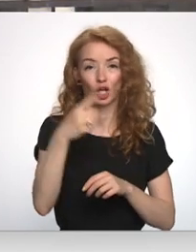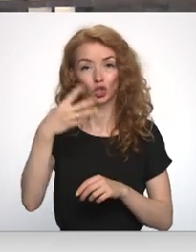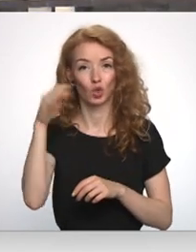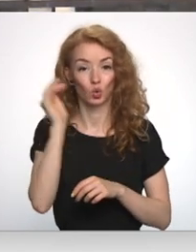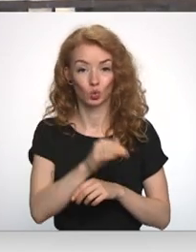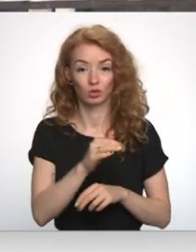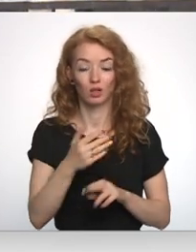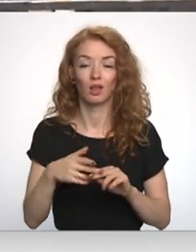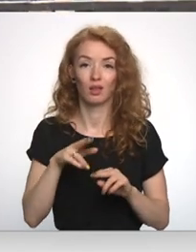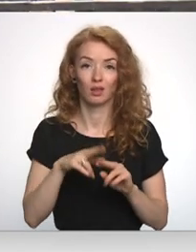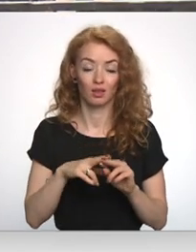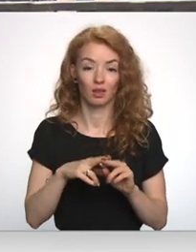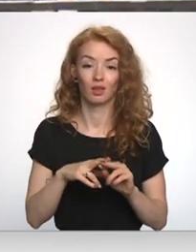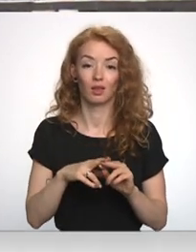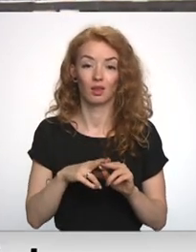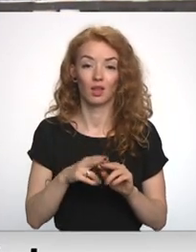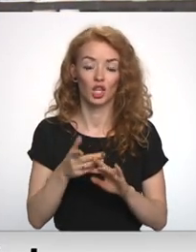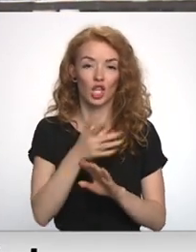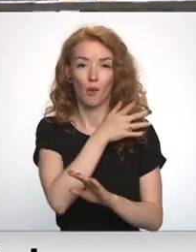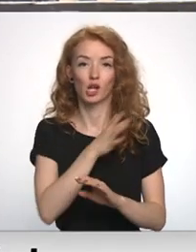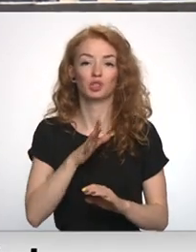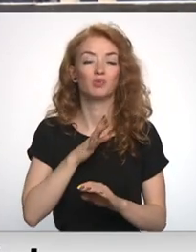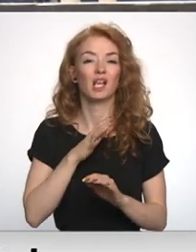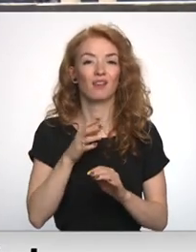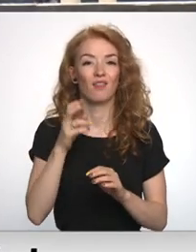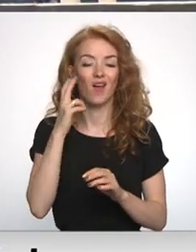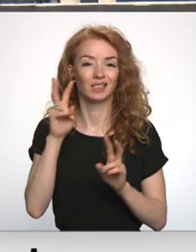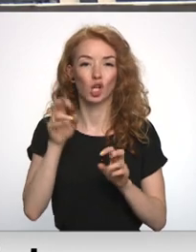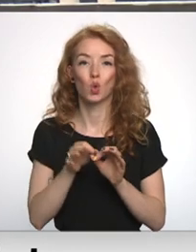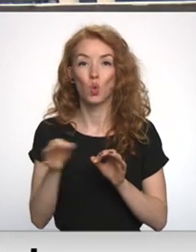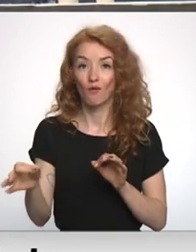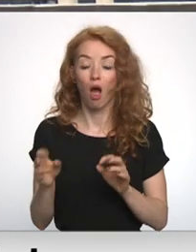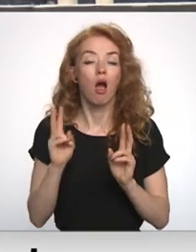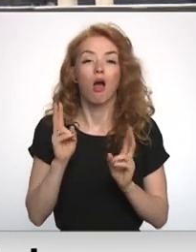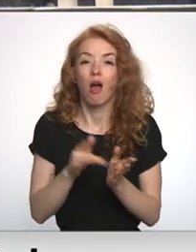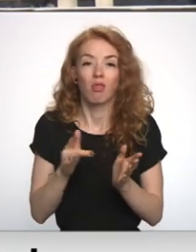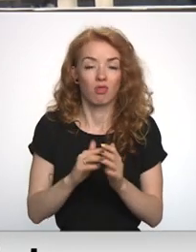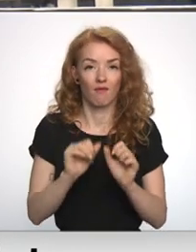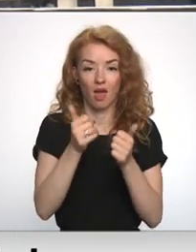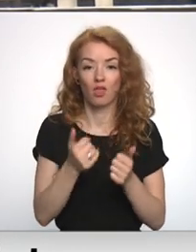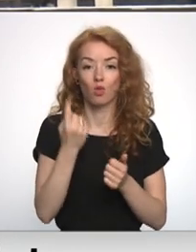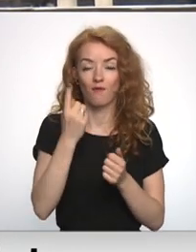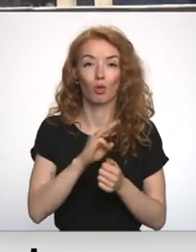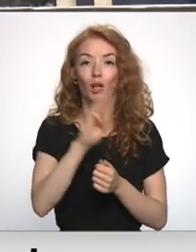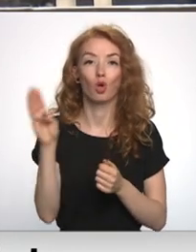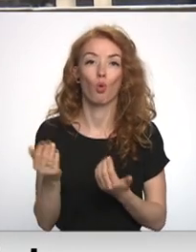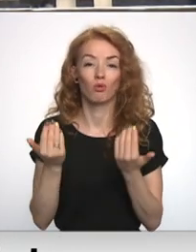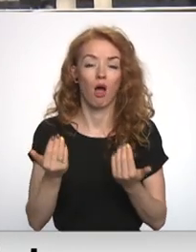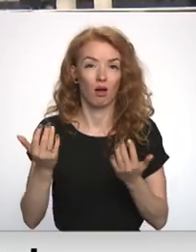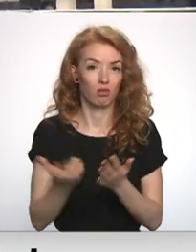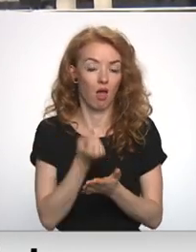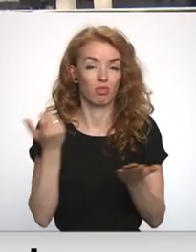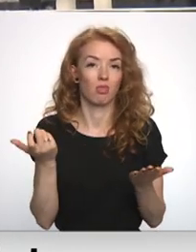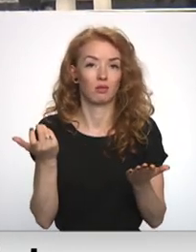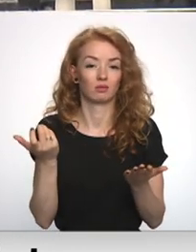iepriekš, kad bija iepriekšējais novads, tad kādā veidā to miljonu atrast vai pusotru,